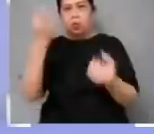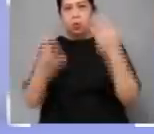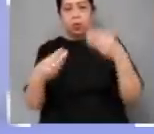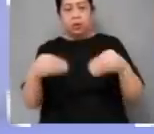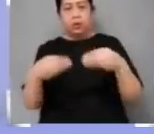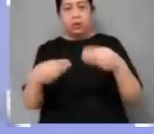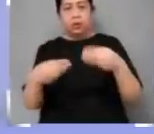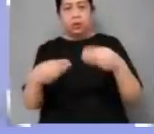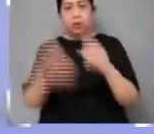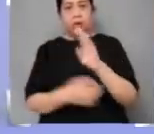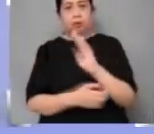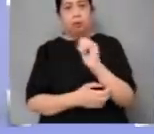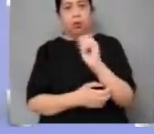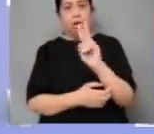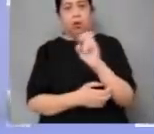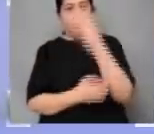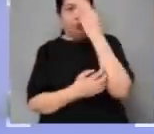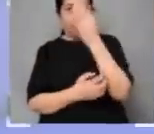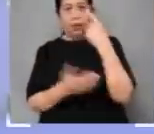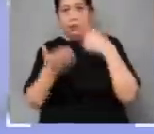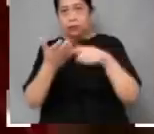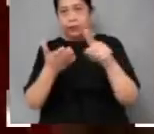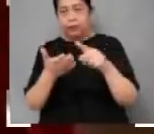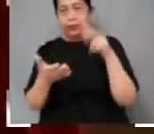Bukawi ininspeksyon. Saksi, si Marie Zumal.